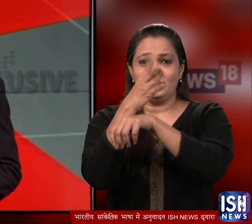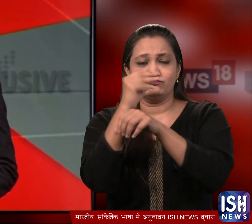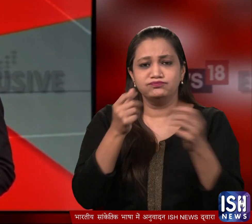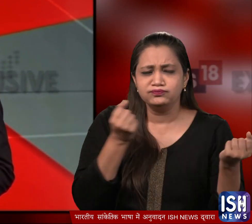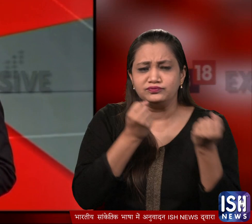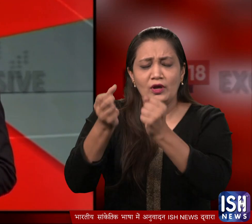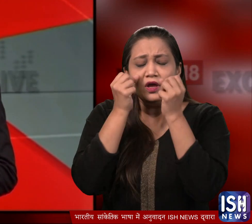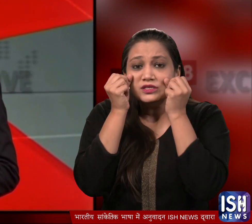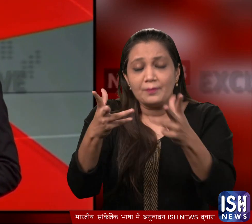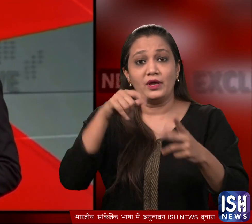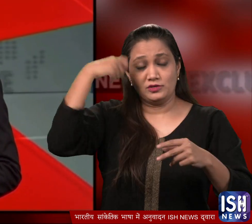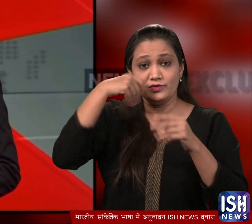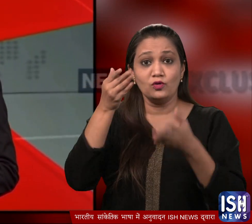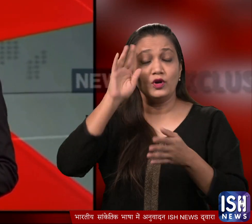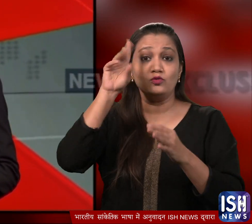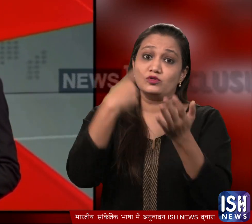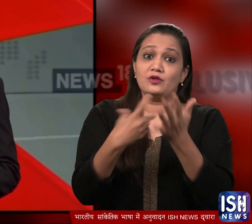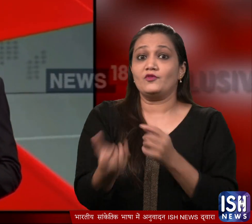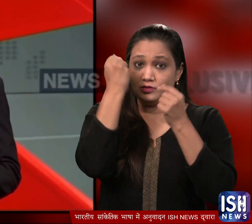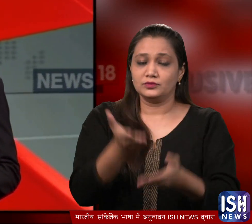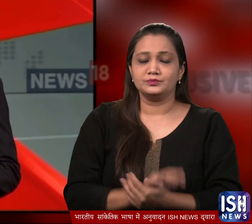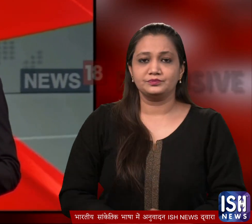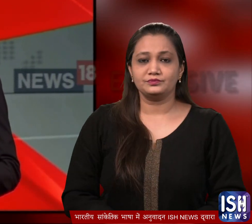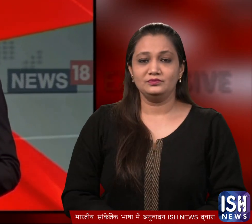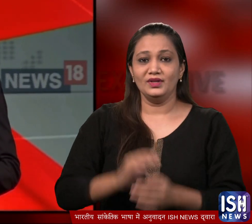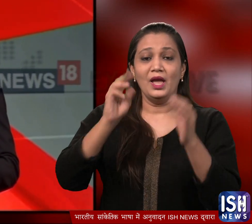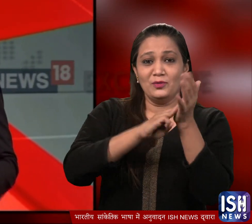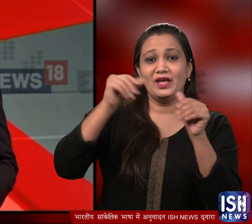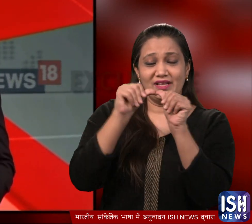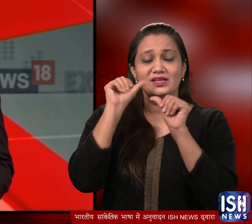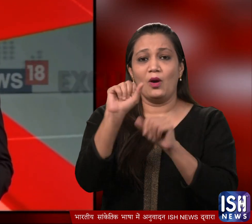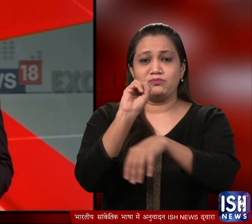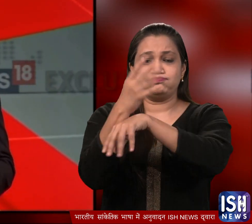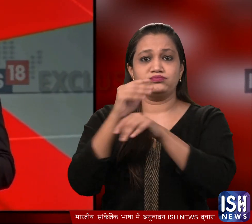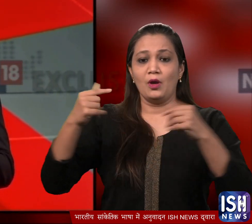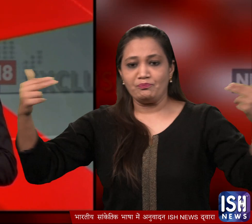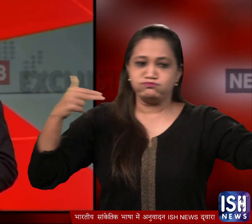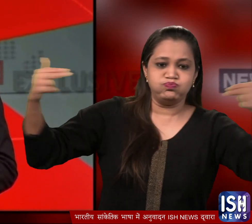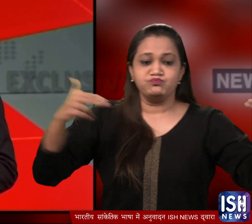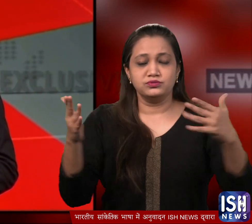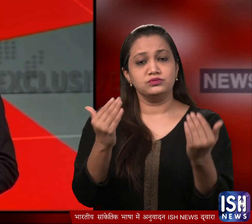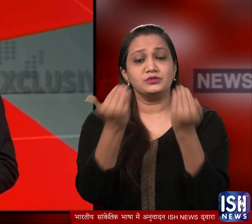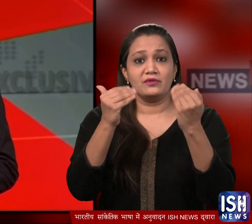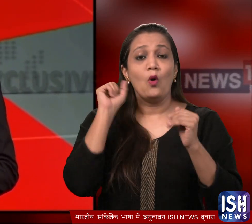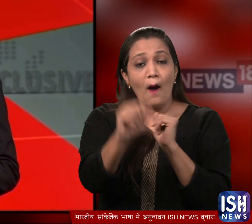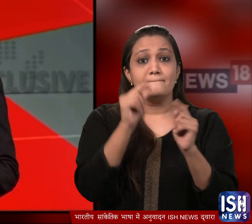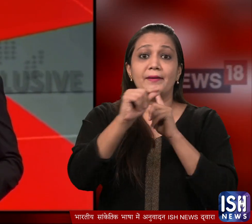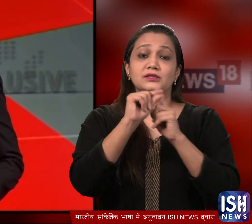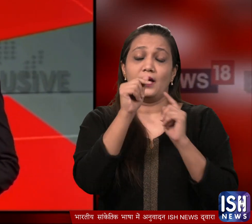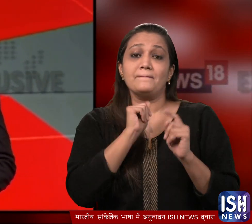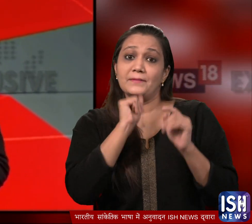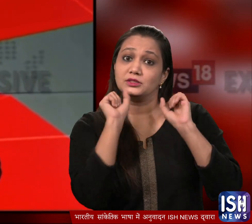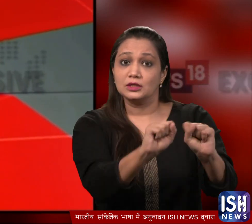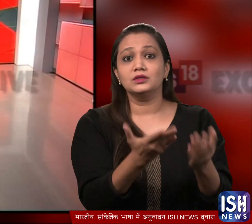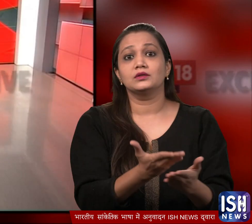करने वाली जानकारियां न्यूज 18 को मिली हैं। पता चला है कि मुख्तार अंसारी की एम्बुलेंस बुलेट प्रूफ है, जो मुख्तार की निजी एम्बुलेंस है। न्यूज 18 के अजीत